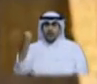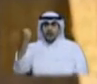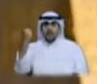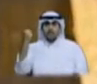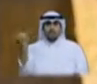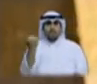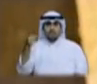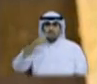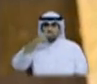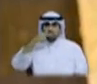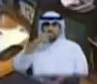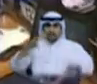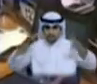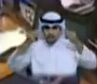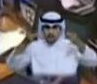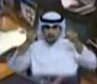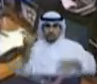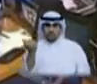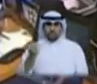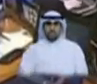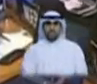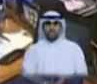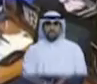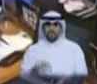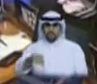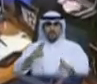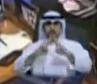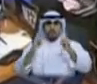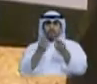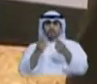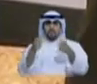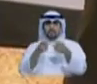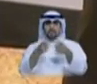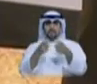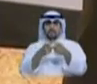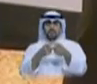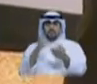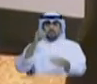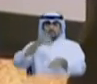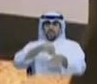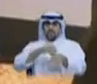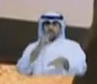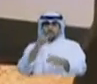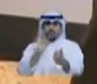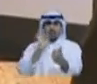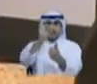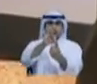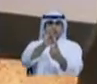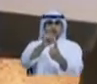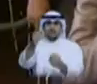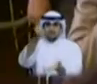حق المرأة في التعلم. وترمي هذه الجلسة في مجملها إلى حشد الدعم الدولي للهدف الأساسي